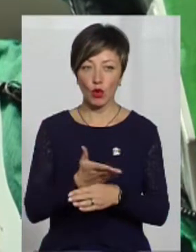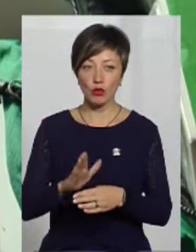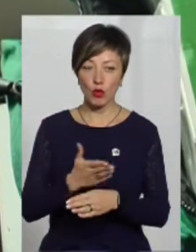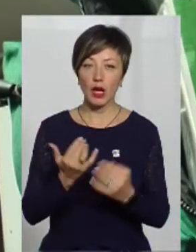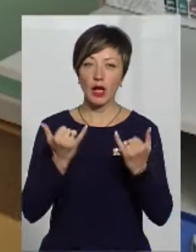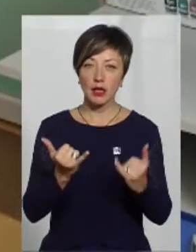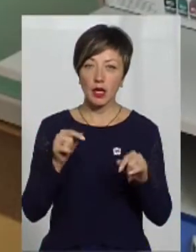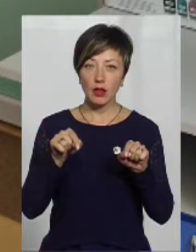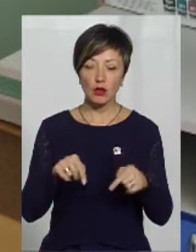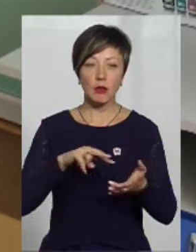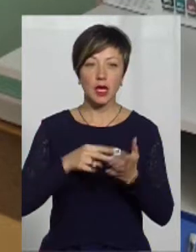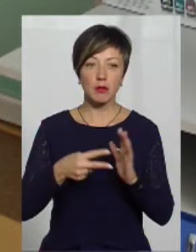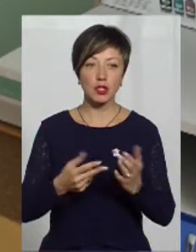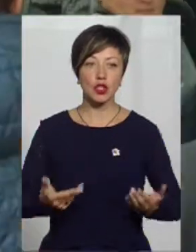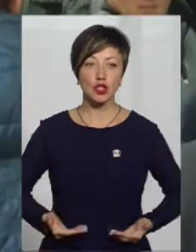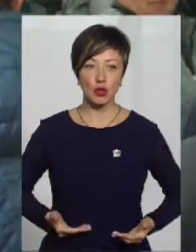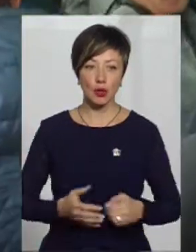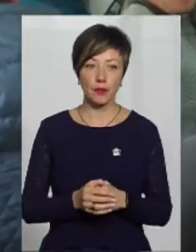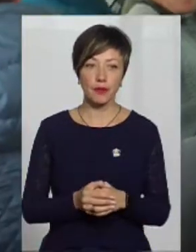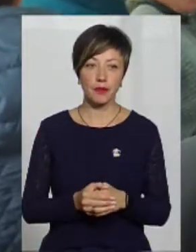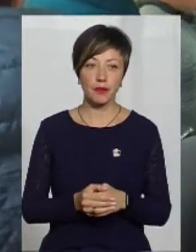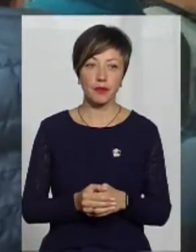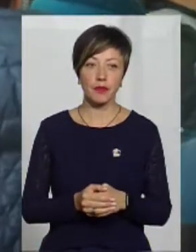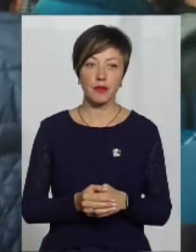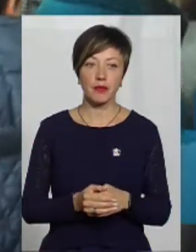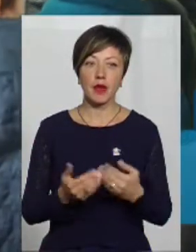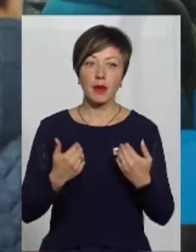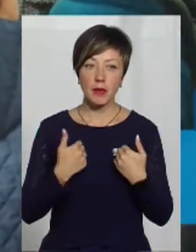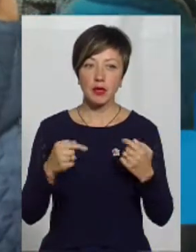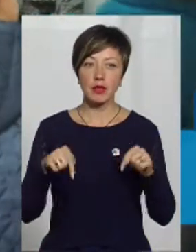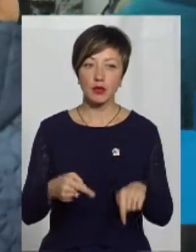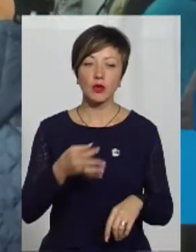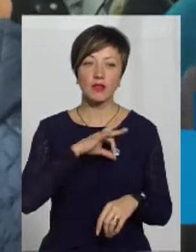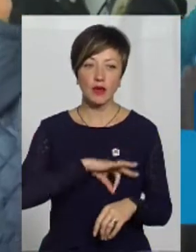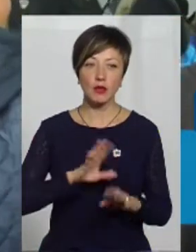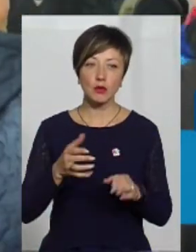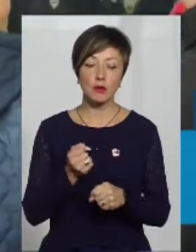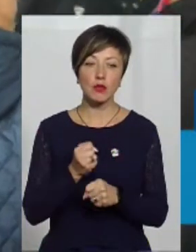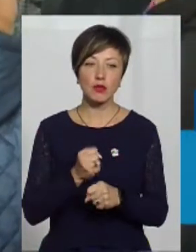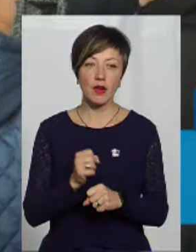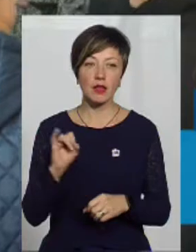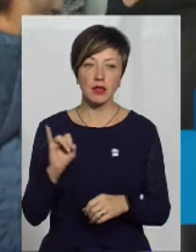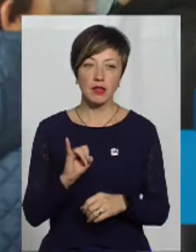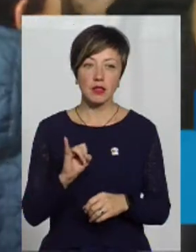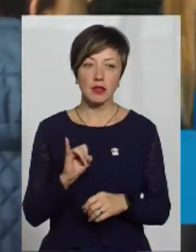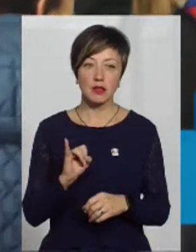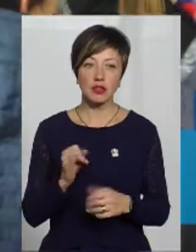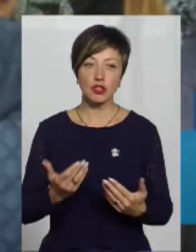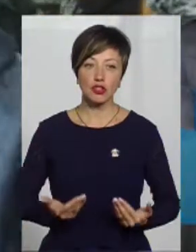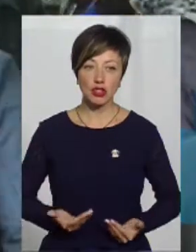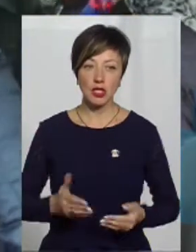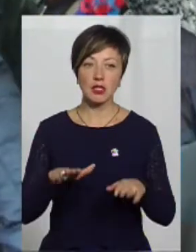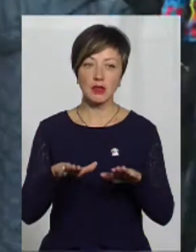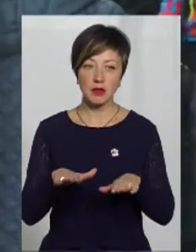неї в амбулаторії передбачено житло. Мені буде вигідно тут працювати і жити на